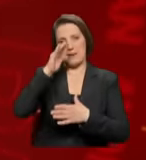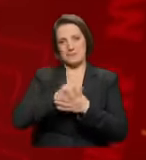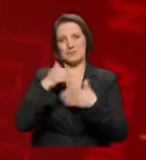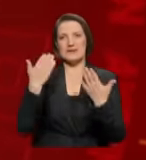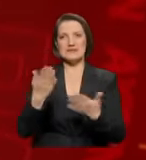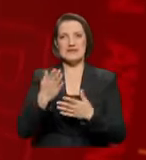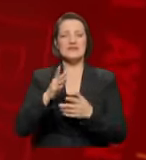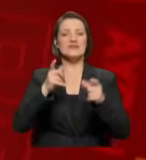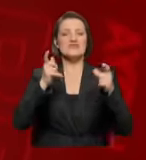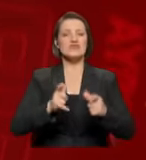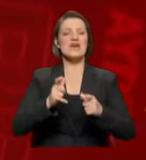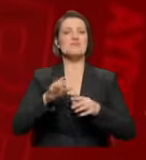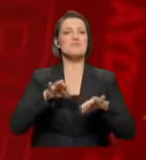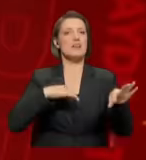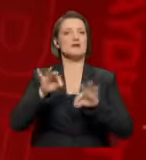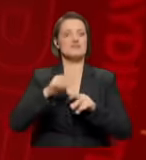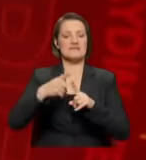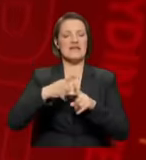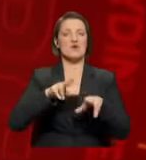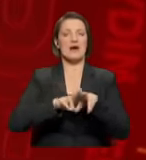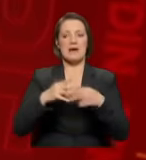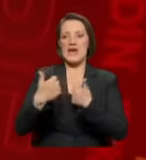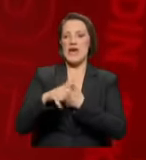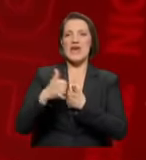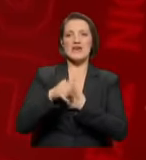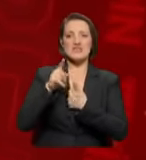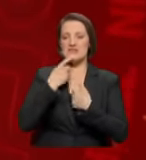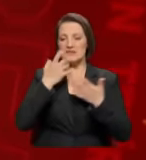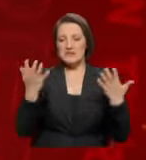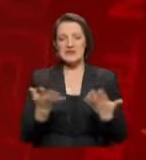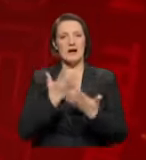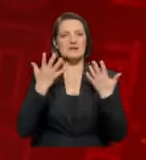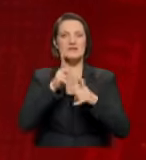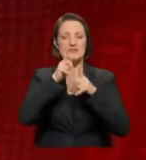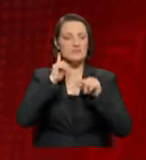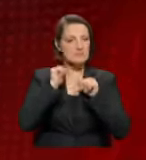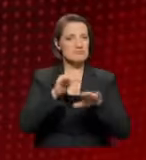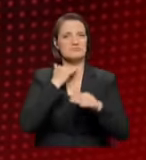de şehir plancısı Tayfun Kahraman'dı. Eşi Meriç Kahraman yıllardır sesini duyurmaya çalışıyor.